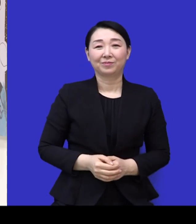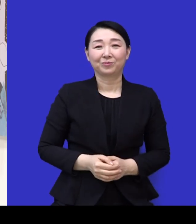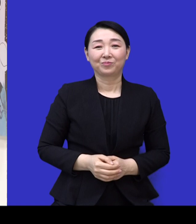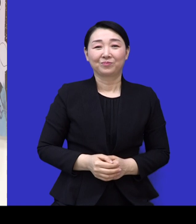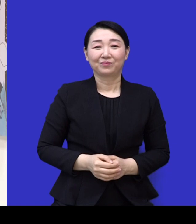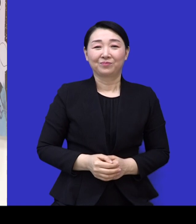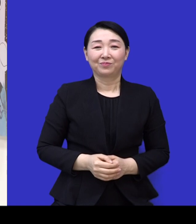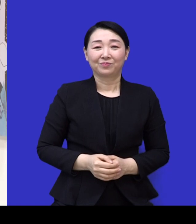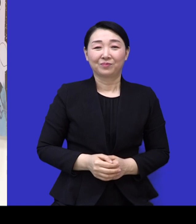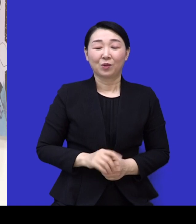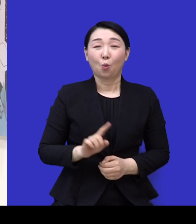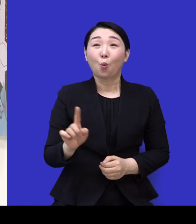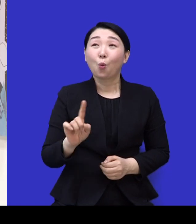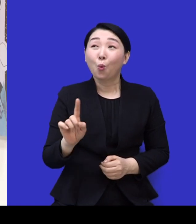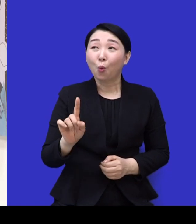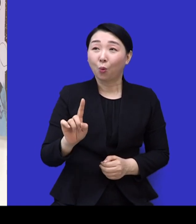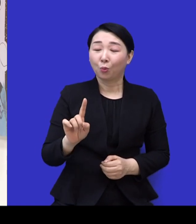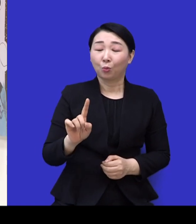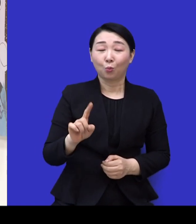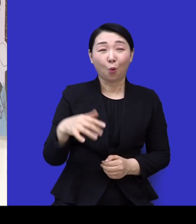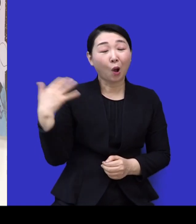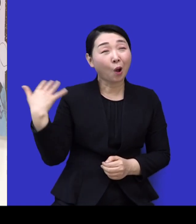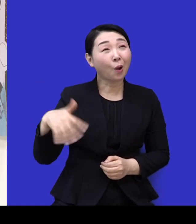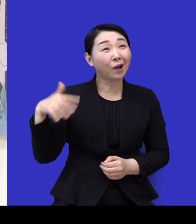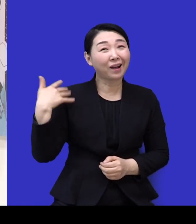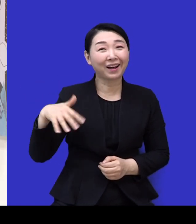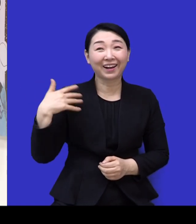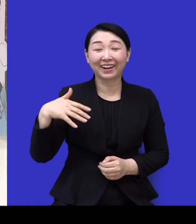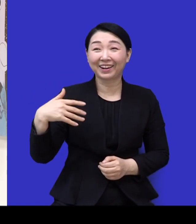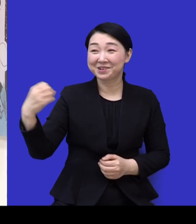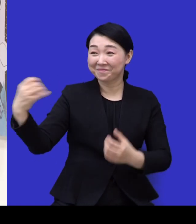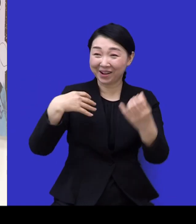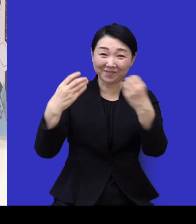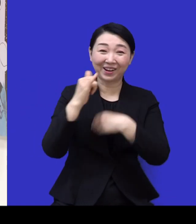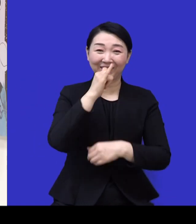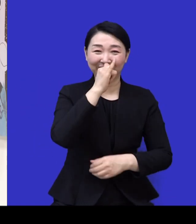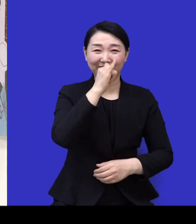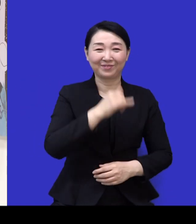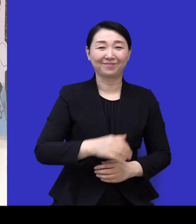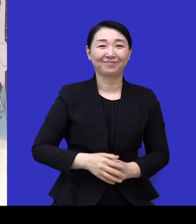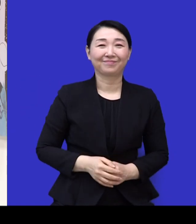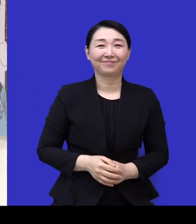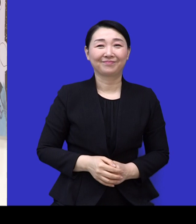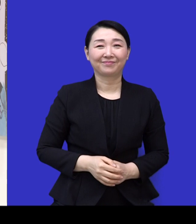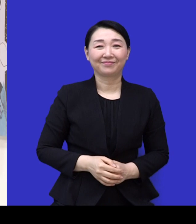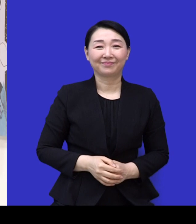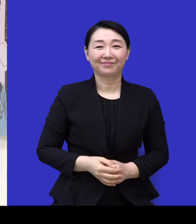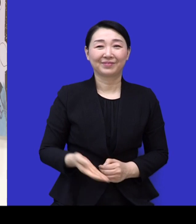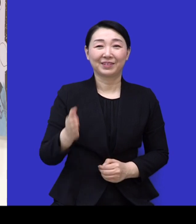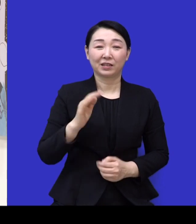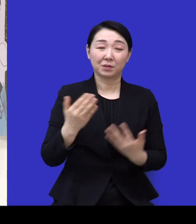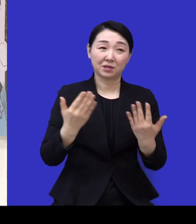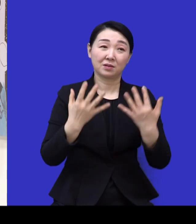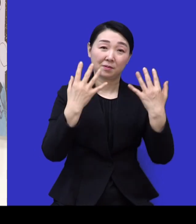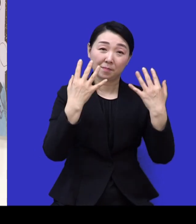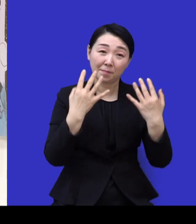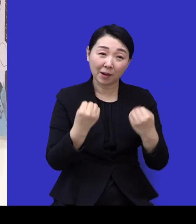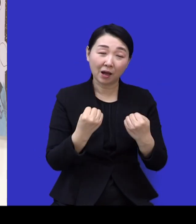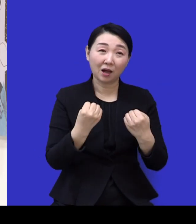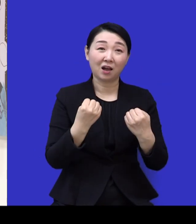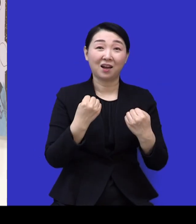이렇게 뭐 대단하다 뭐 이런 얘기도 많이 하시는데 네. 근데 그 일이 더 많아지고